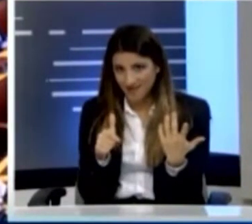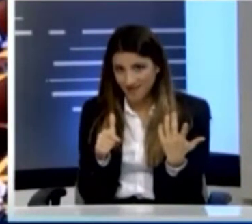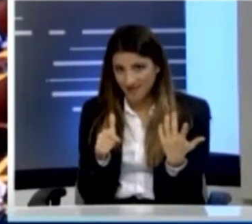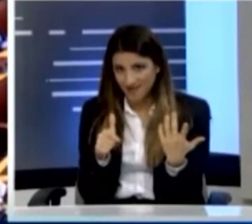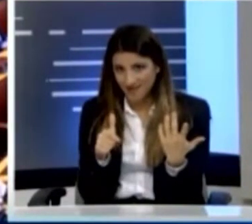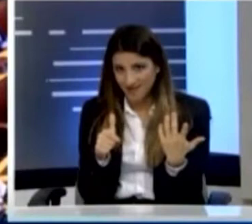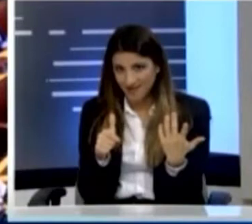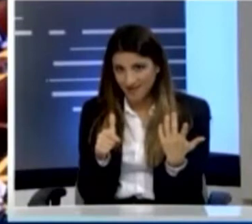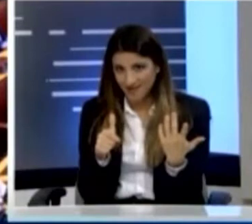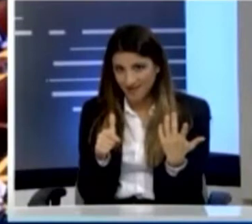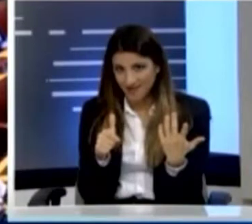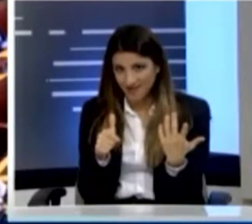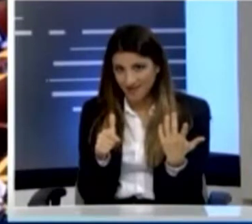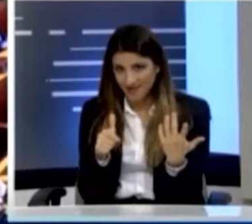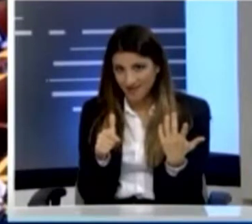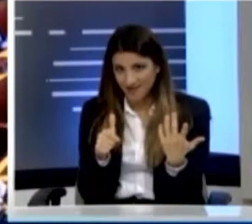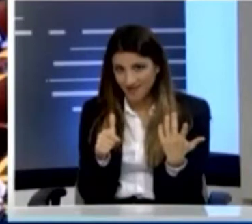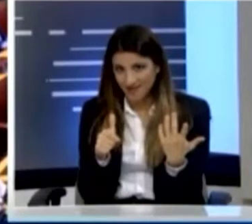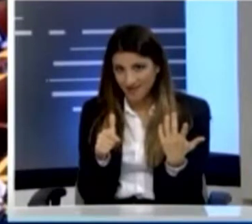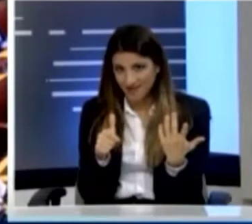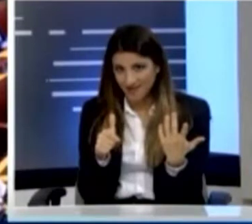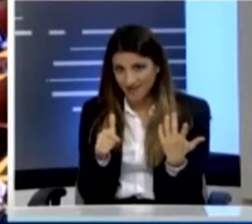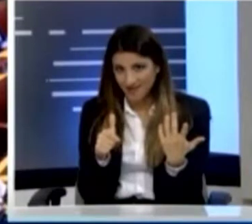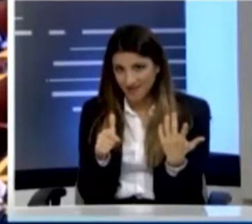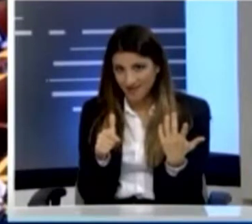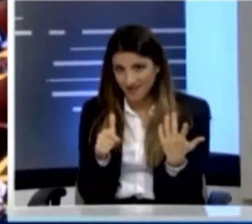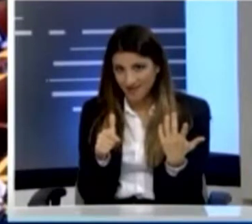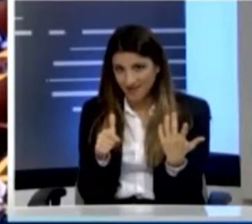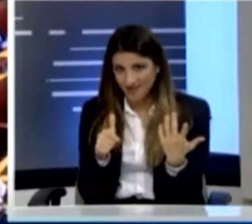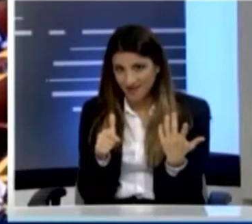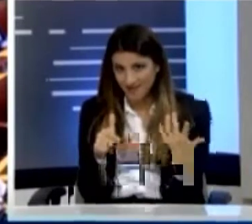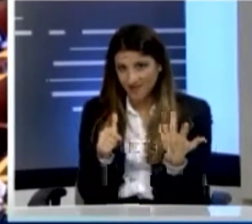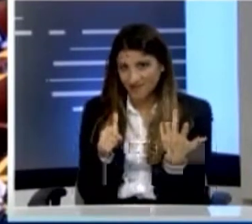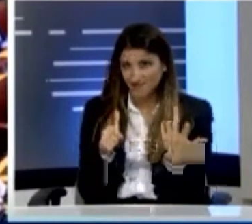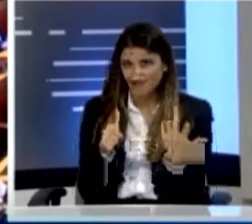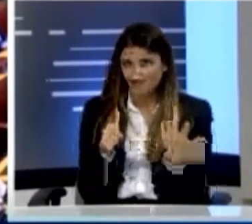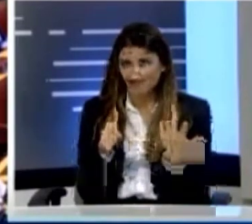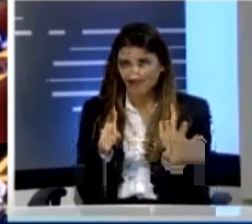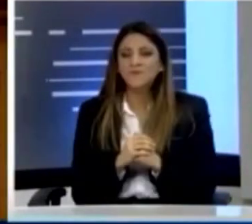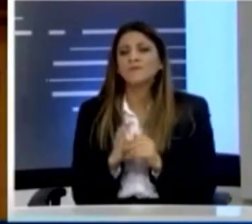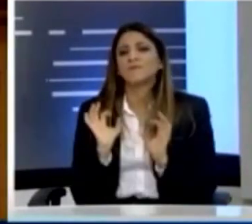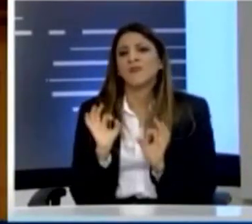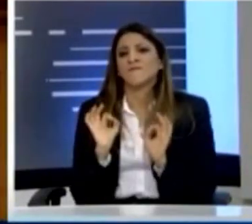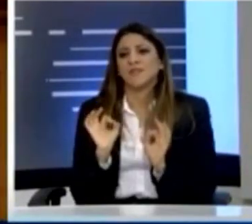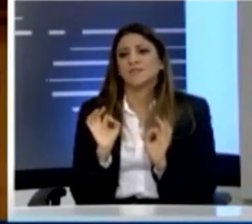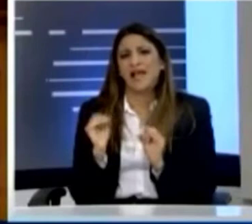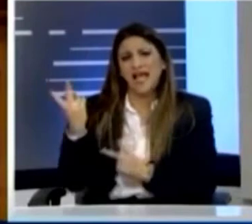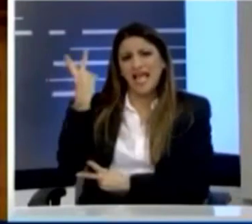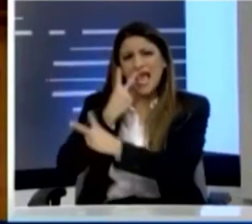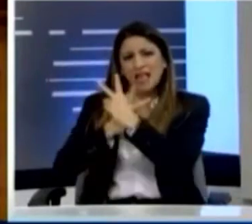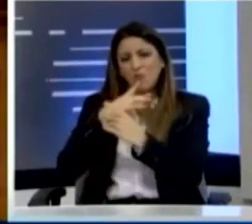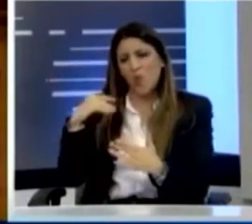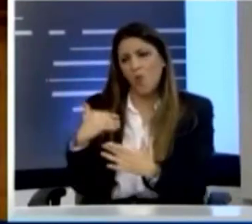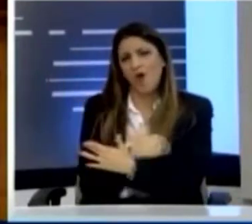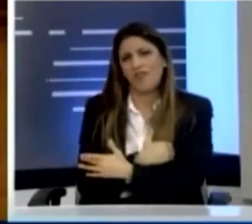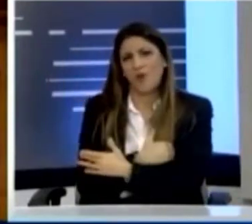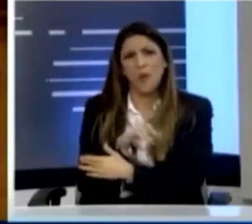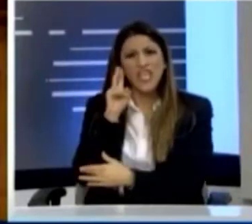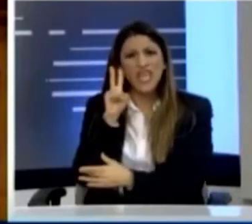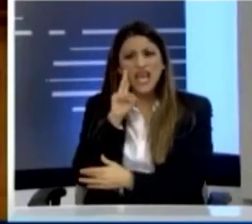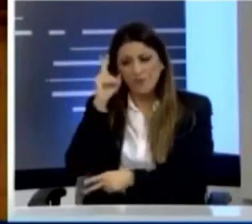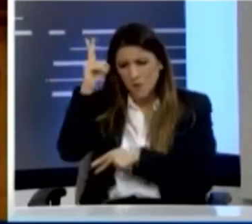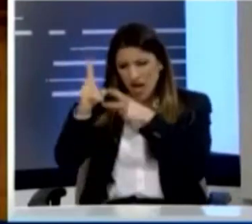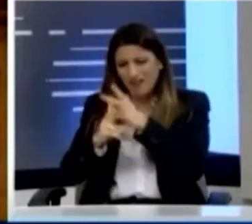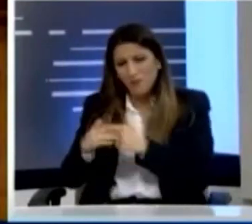στο Δελφινάριο. Ιδού λοιπόν, προφανώς, το συκοφαντικό της κατηγορίας κατά τη συζύγου μου και